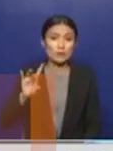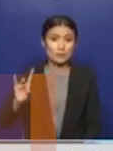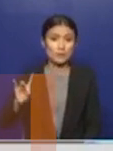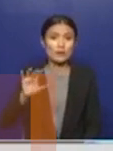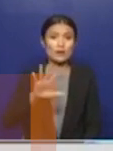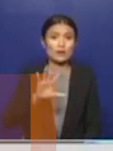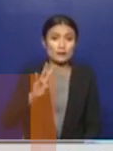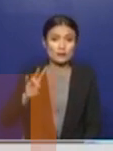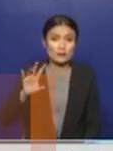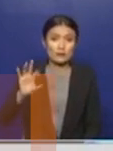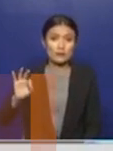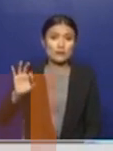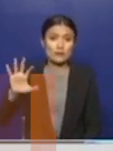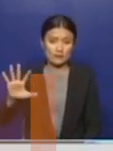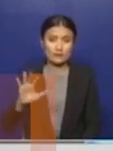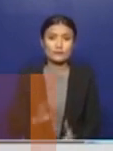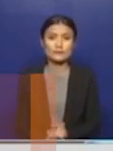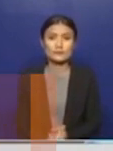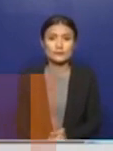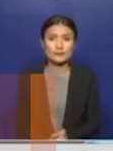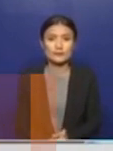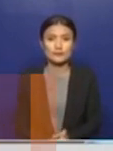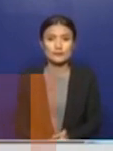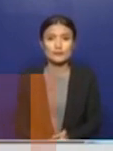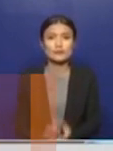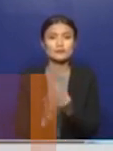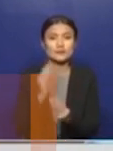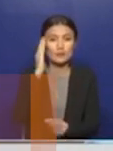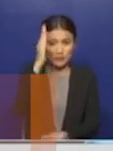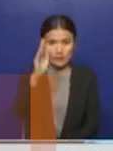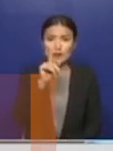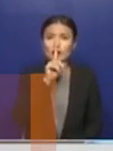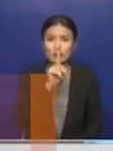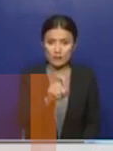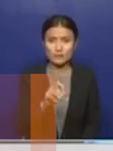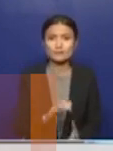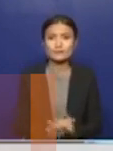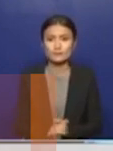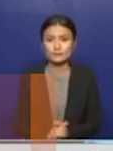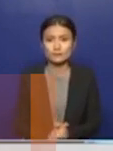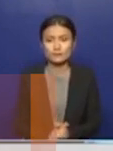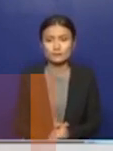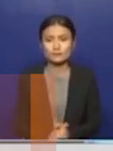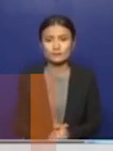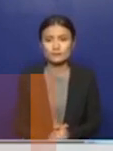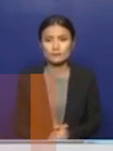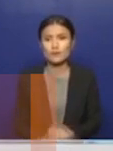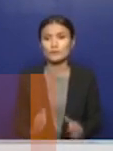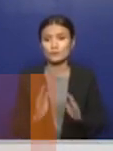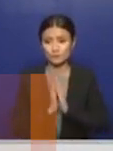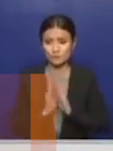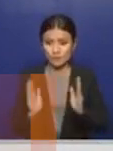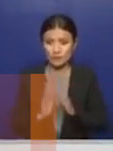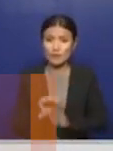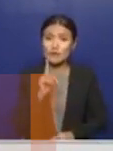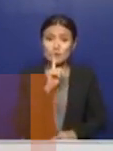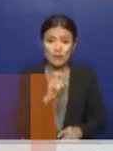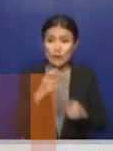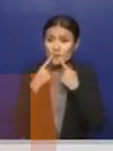022885795ดังนั้นผมขออนุญาตตั้งกระทู้ถามเรื่องนี้ในสัปดาห์หน้าครับ ครับครับจะได้ทั้งถามและผู้ตอบก็มาตอบมันจะ